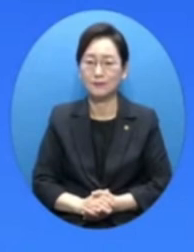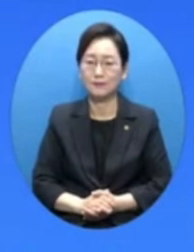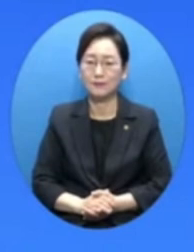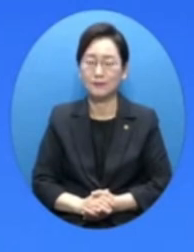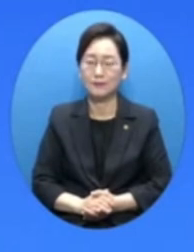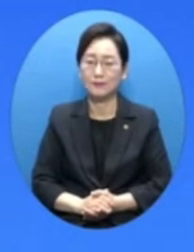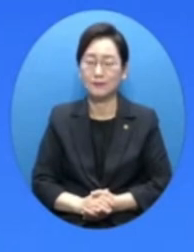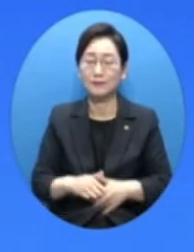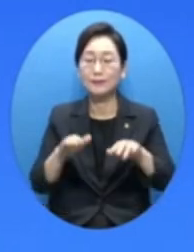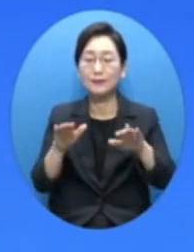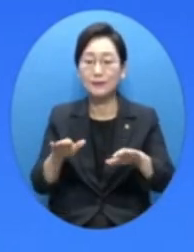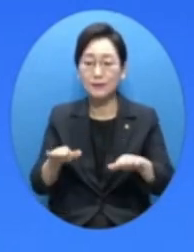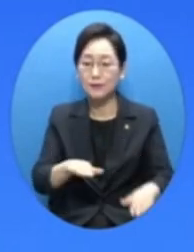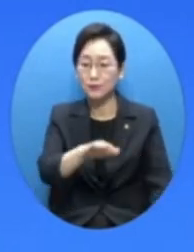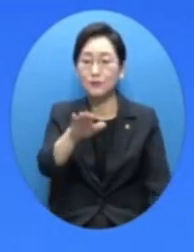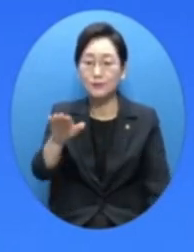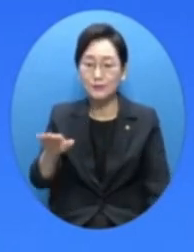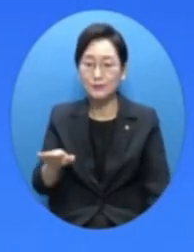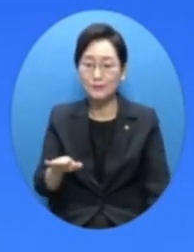이제 우리가